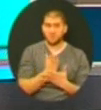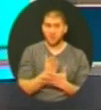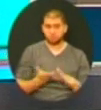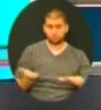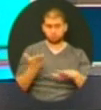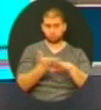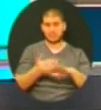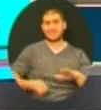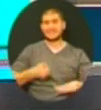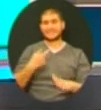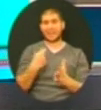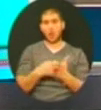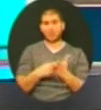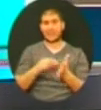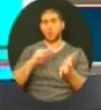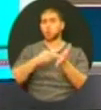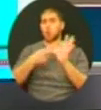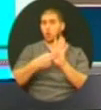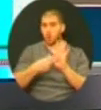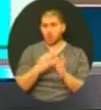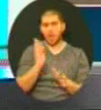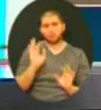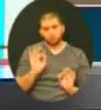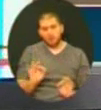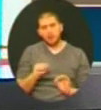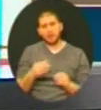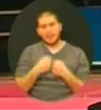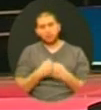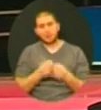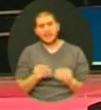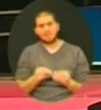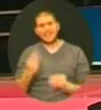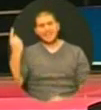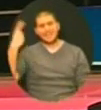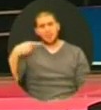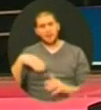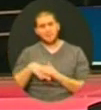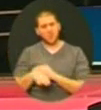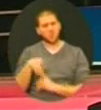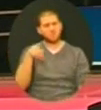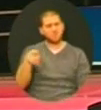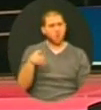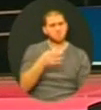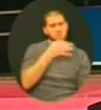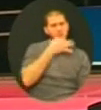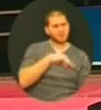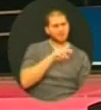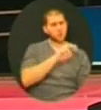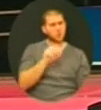שר האוצר תוכניות, בין השאר על מנת להתמודד עם איום המנהרות, והוא העדיף